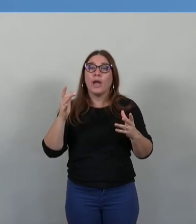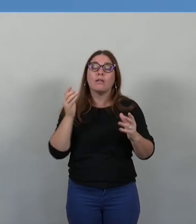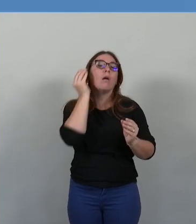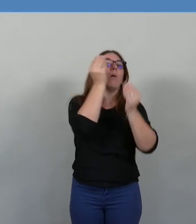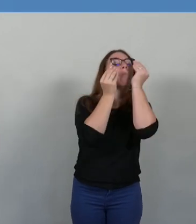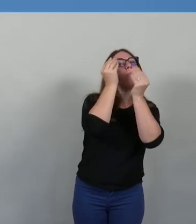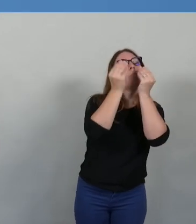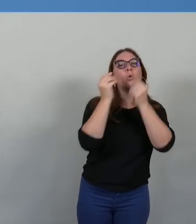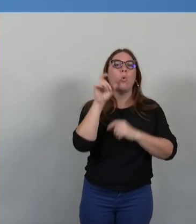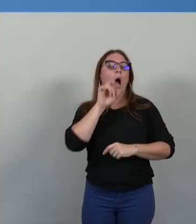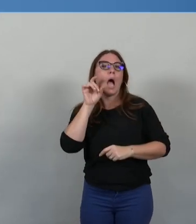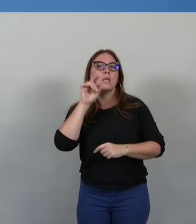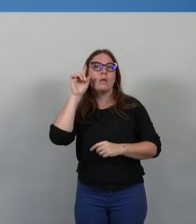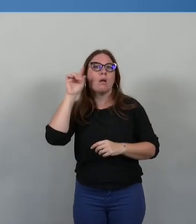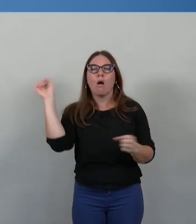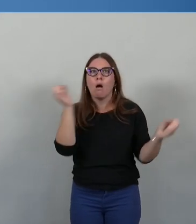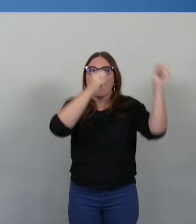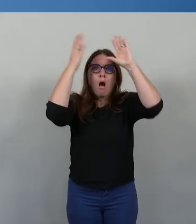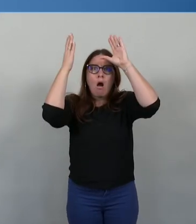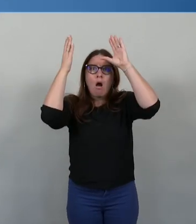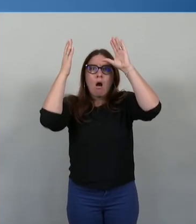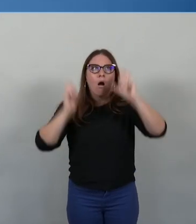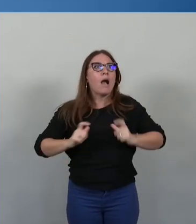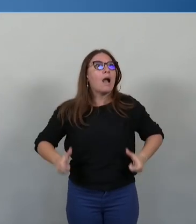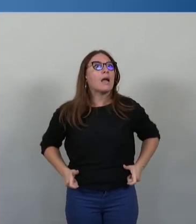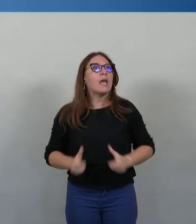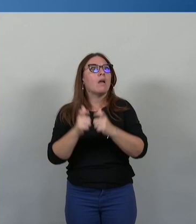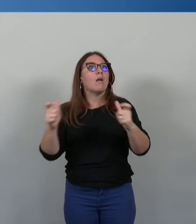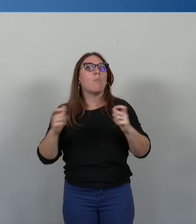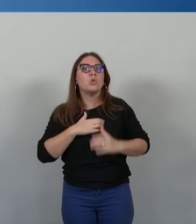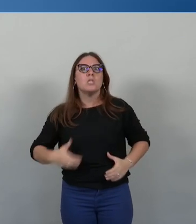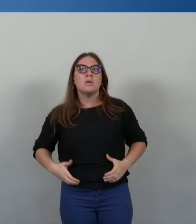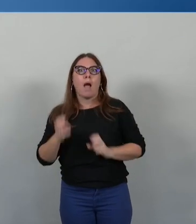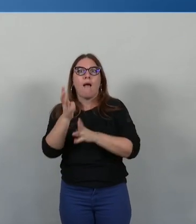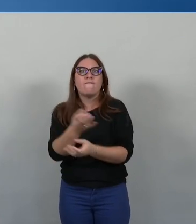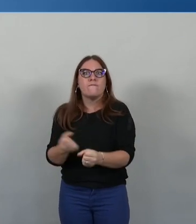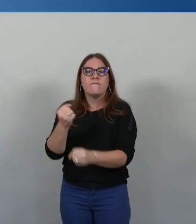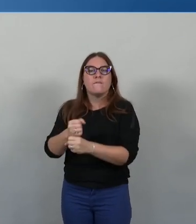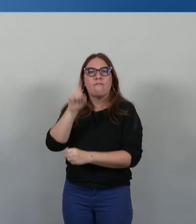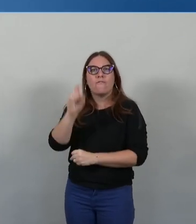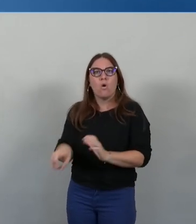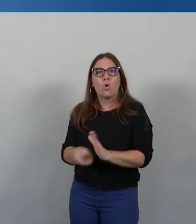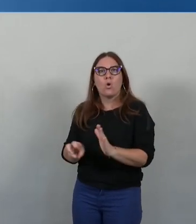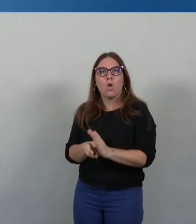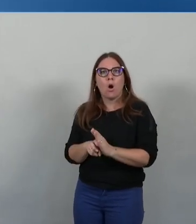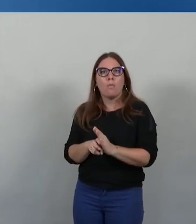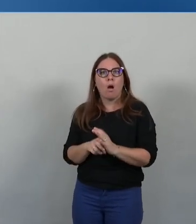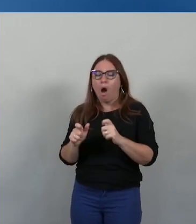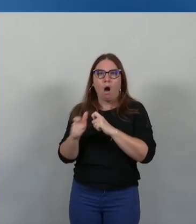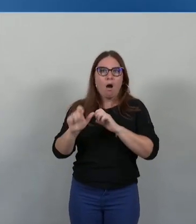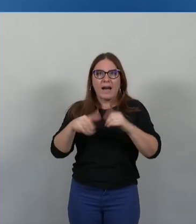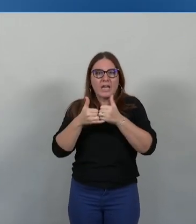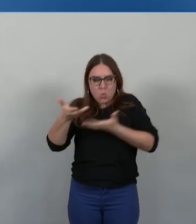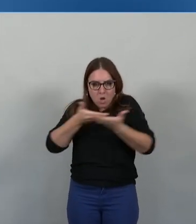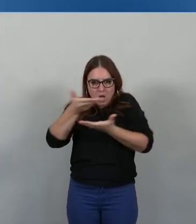maquillant il faut créer une école de vélo municipale à gronoble une réunion brainsterming a certainement